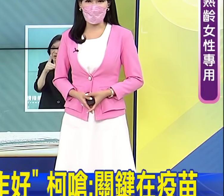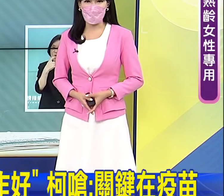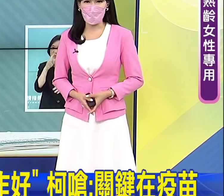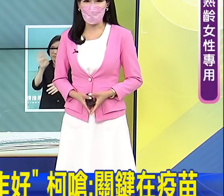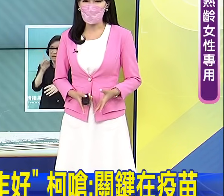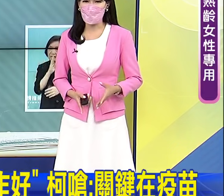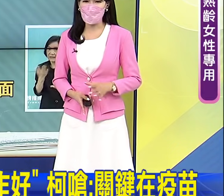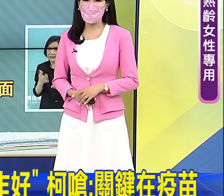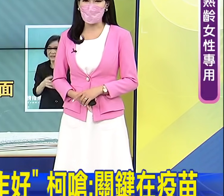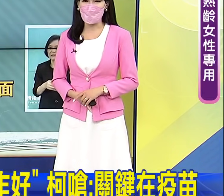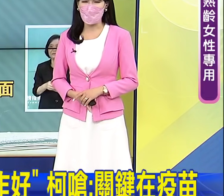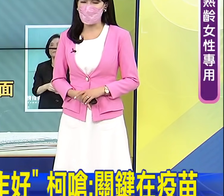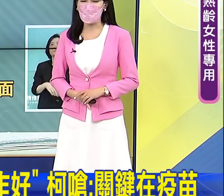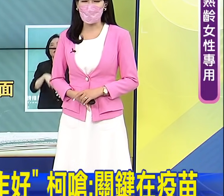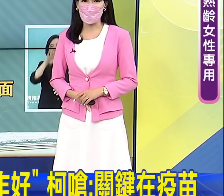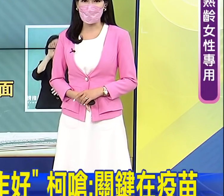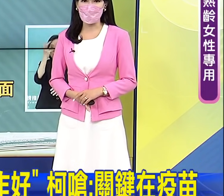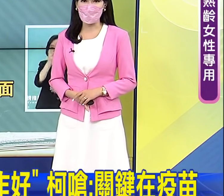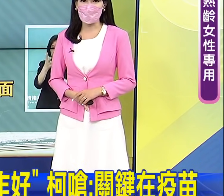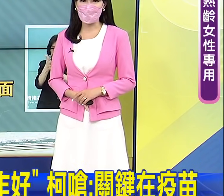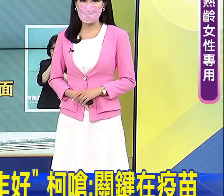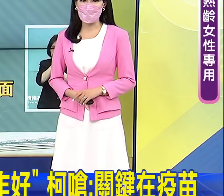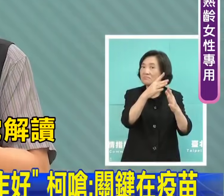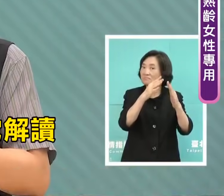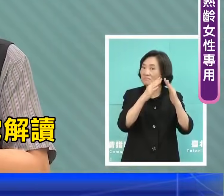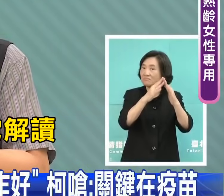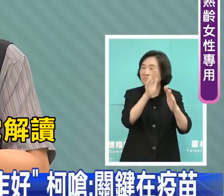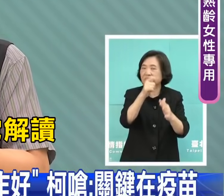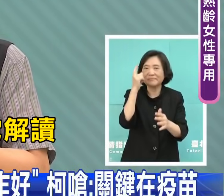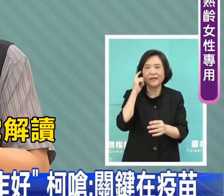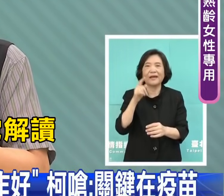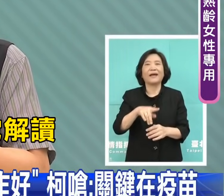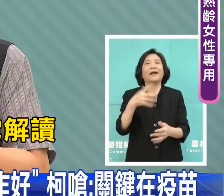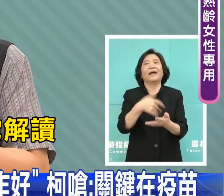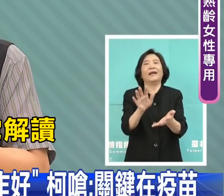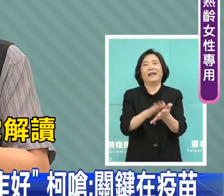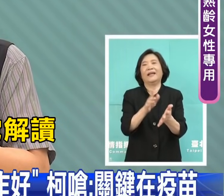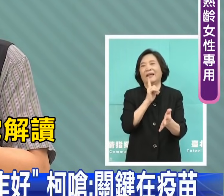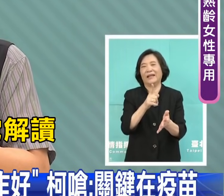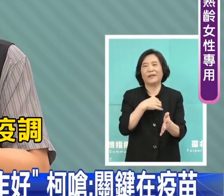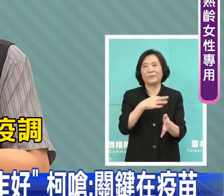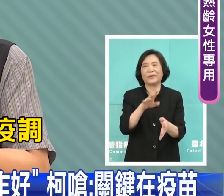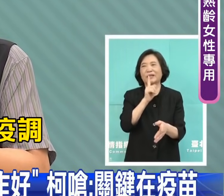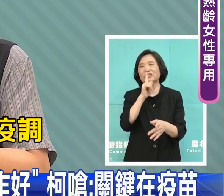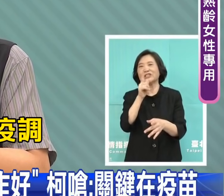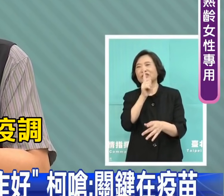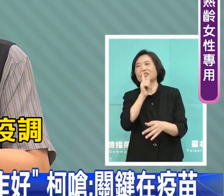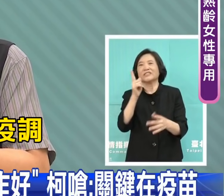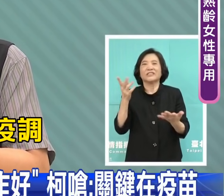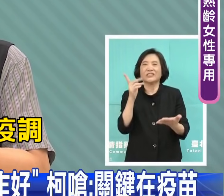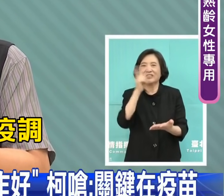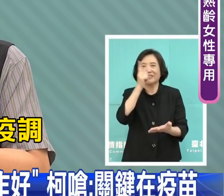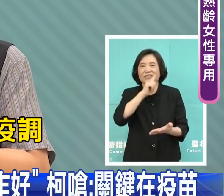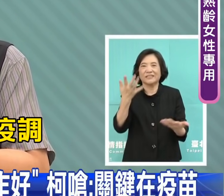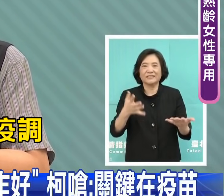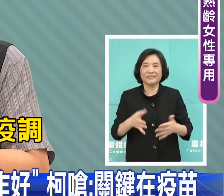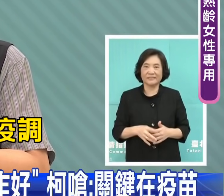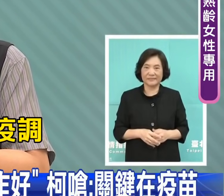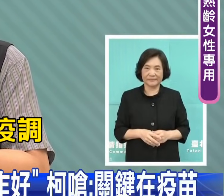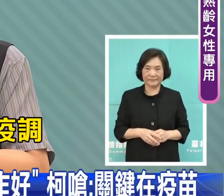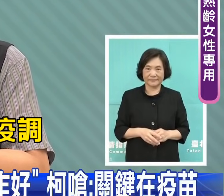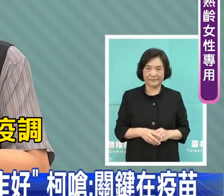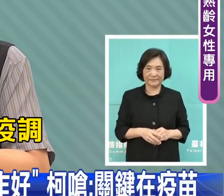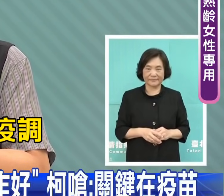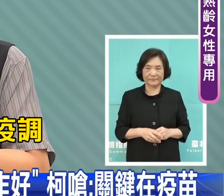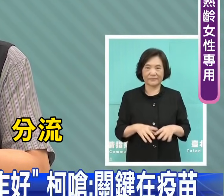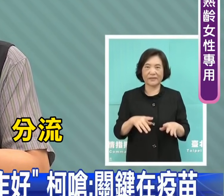当前，口水战呐、还是少一点。 这种啊，政治上我不知道怎么解读，是就这样的哦。